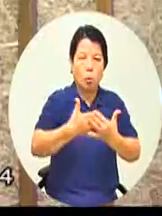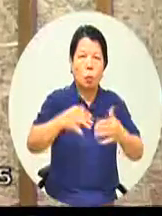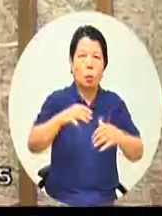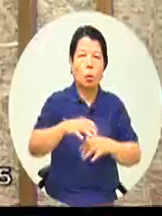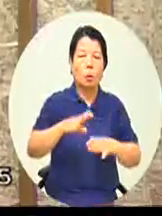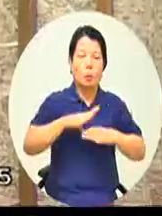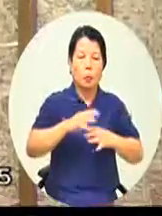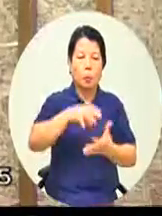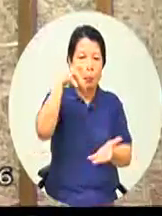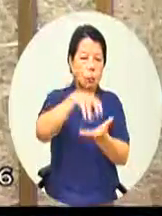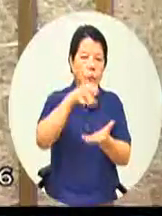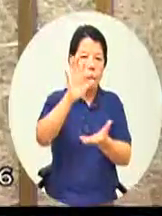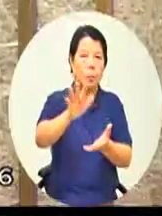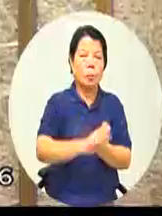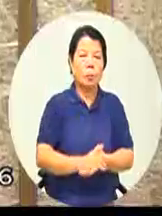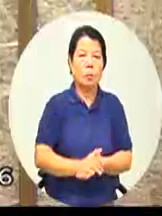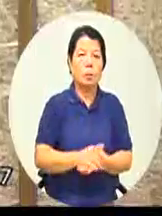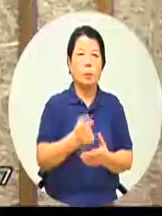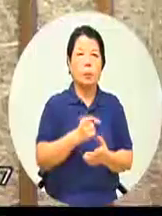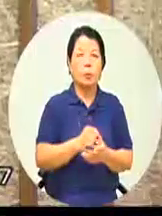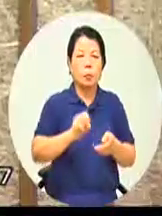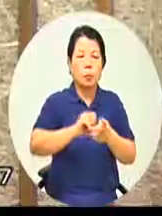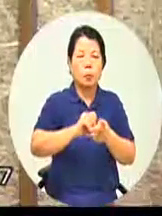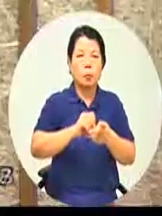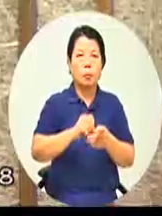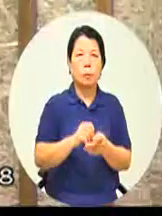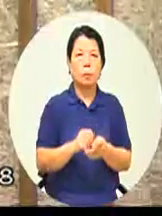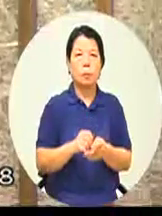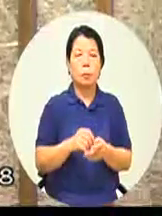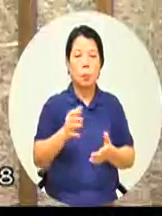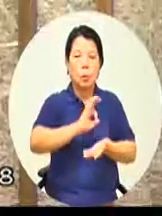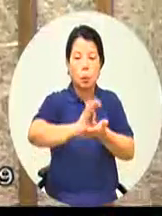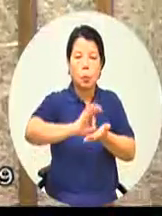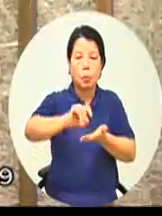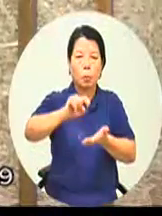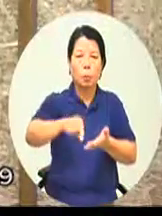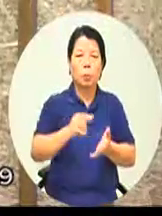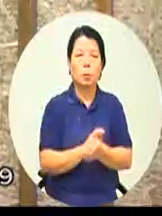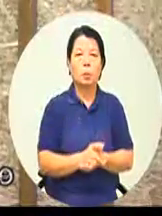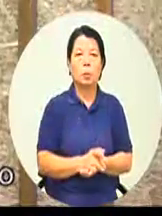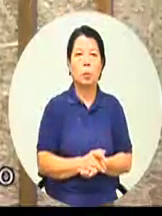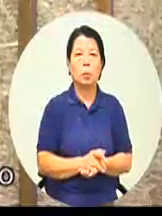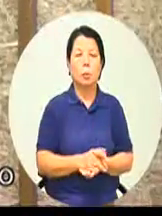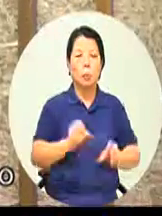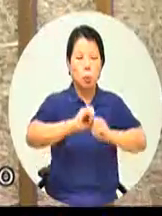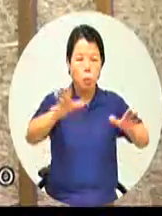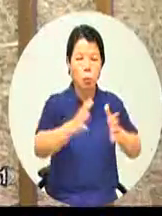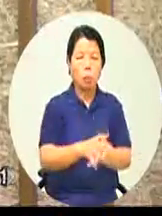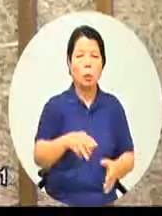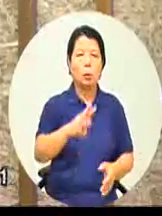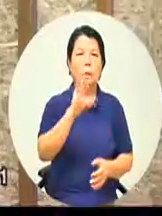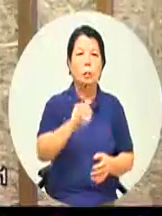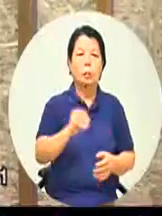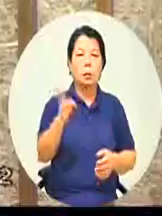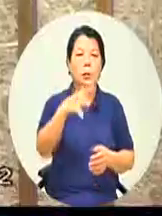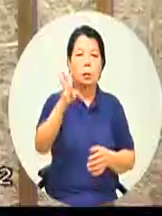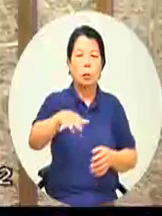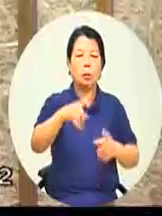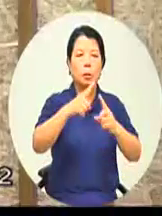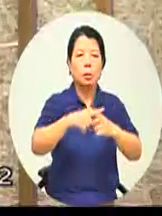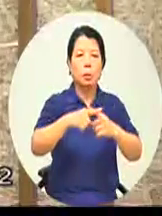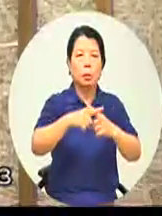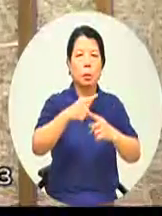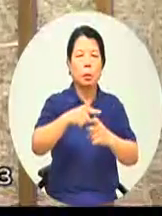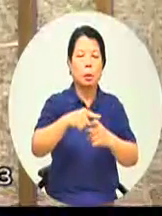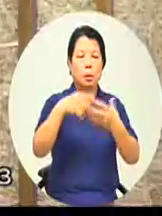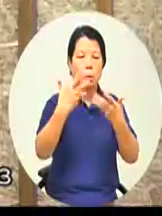地方政府。那它目前呢，它的那个使用的 follower， 它大概有34000人左右，好，成绩